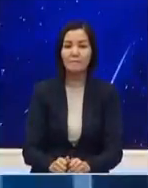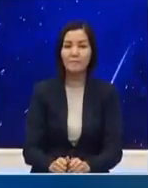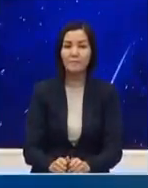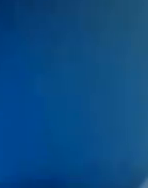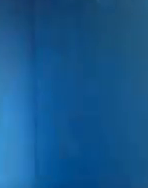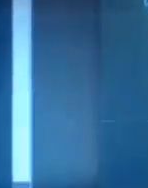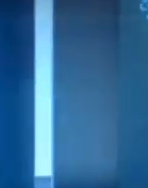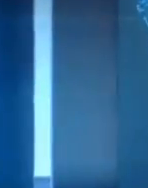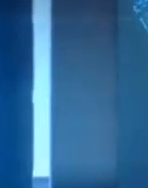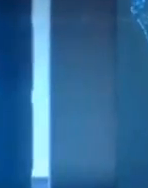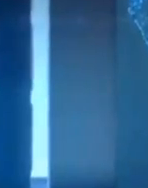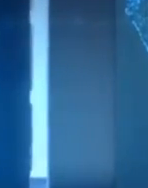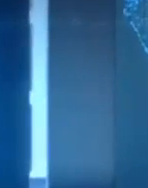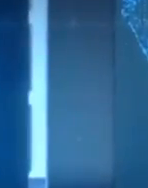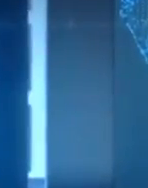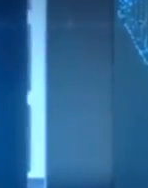Байбосынов, Жетісу телеарнасы.